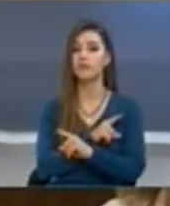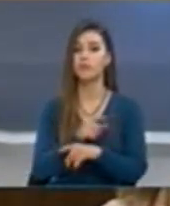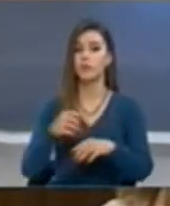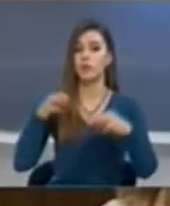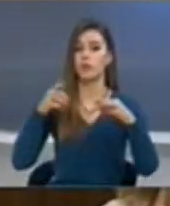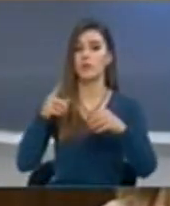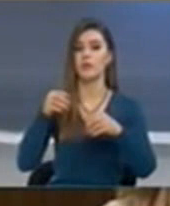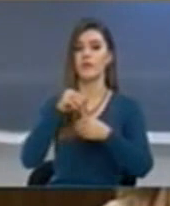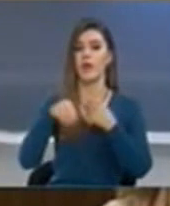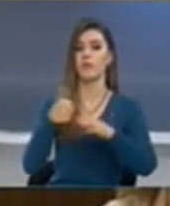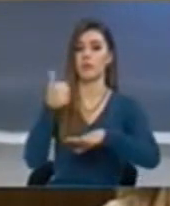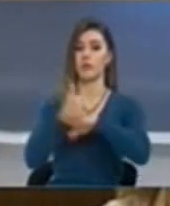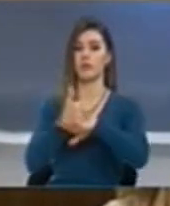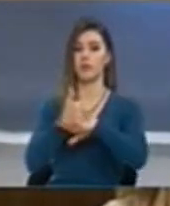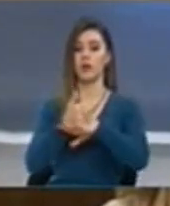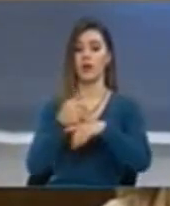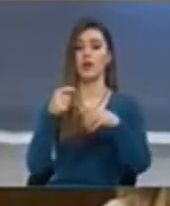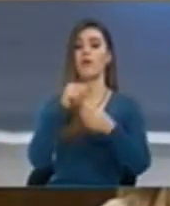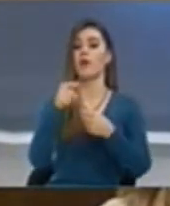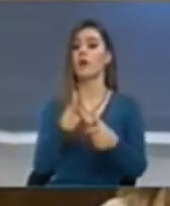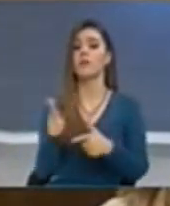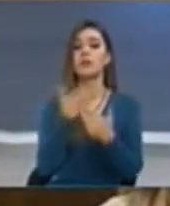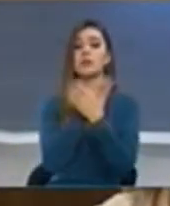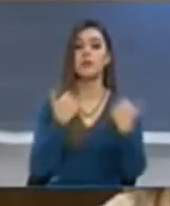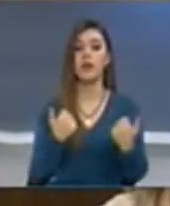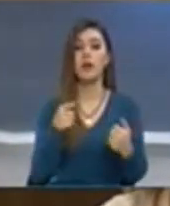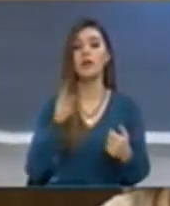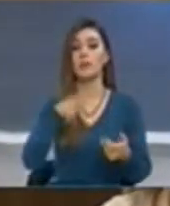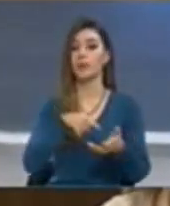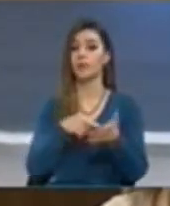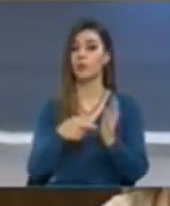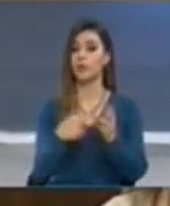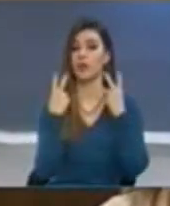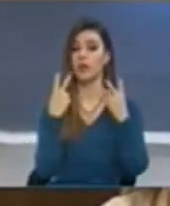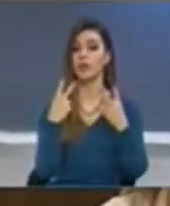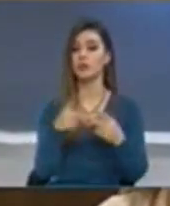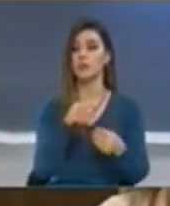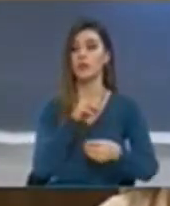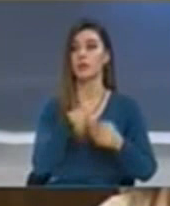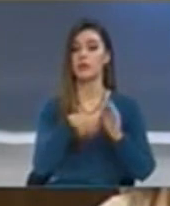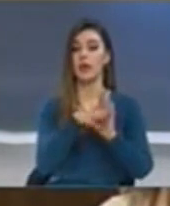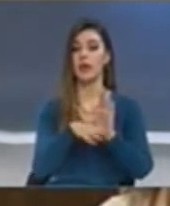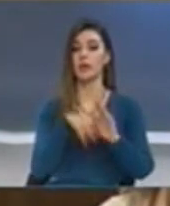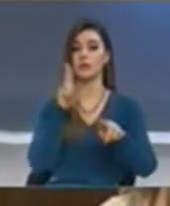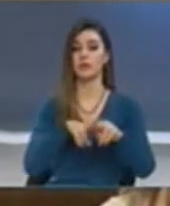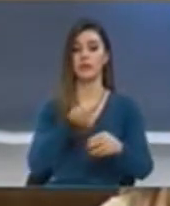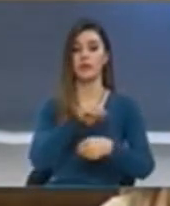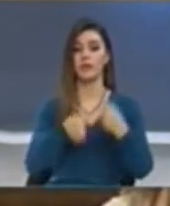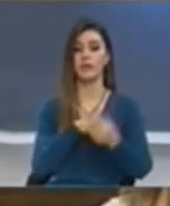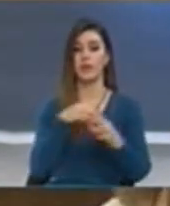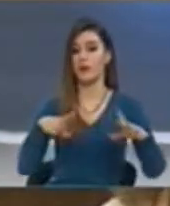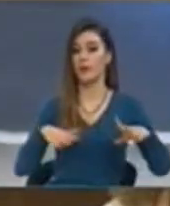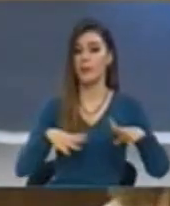mbetet pa asnjë mbështetje financiare. Dhe është shumë e rëndësishme që bile këto nene për pensionet familjare dhe